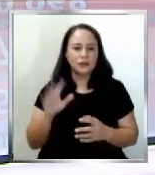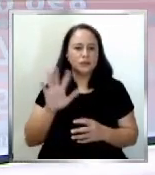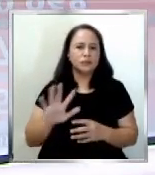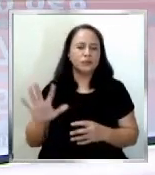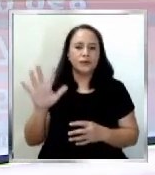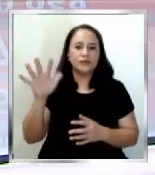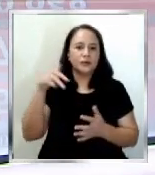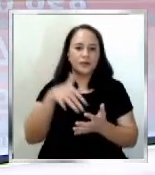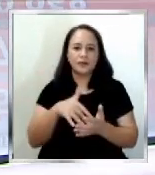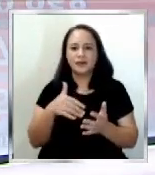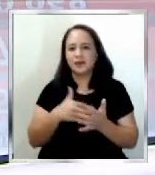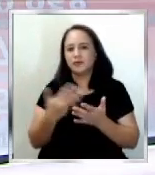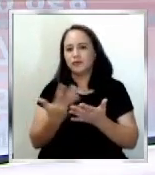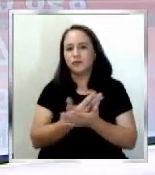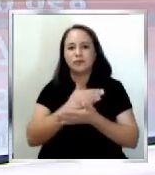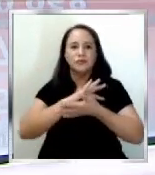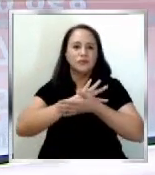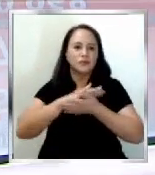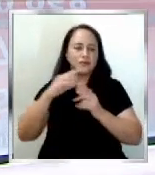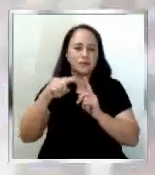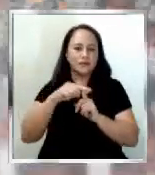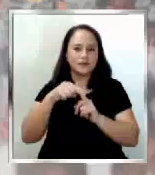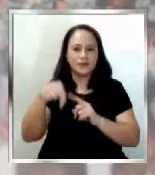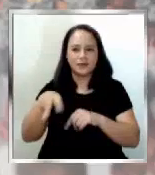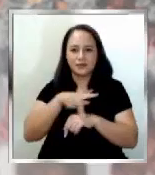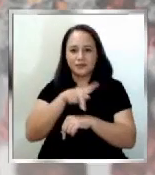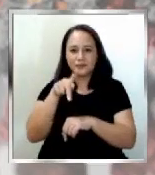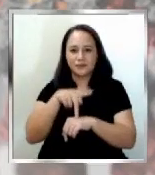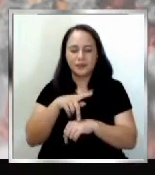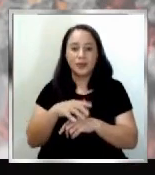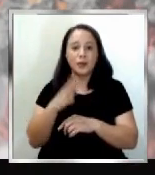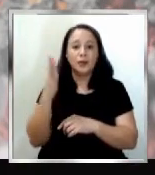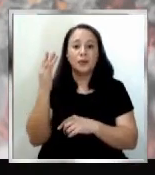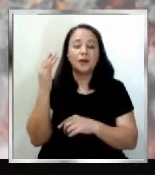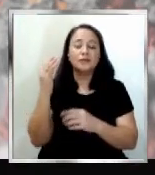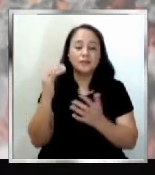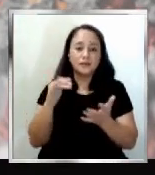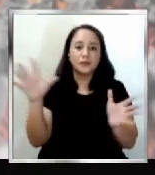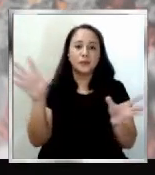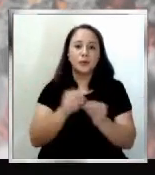ang mga bagong kaso ng COVID-19 sa Pilipinas. Dahil po dyan,